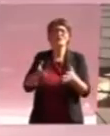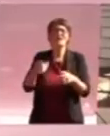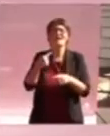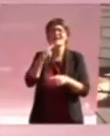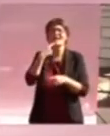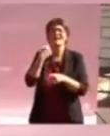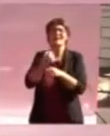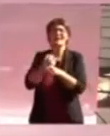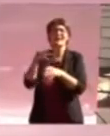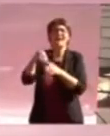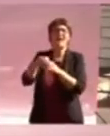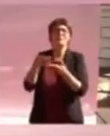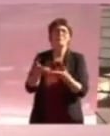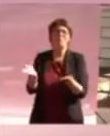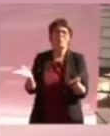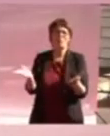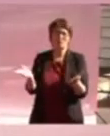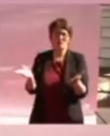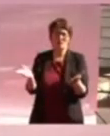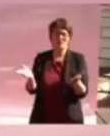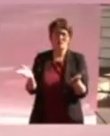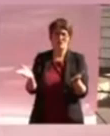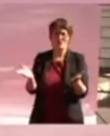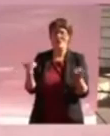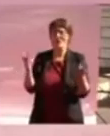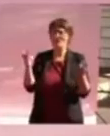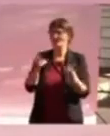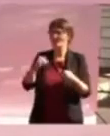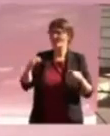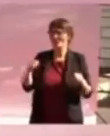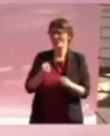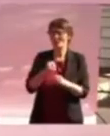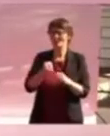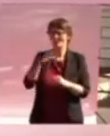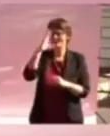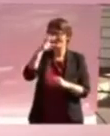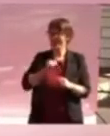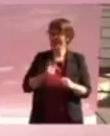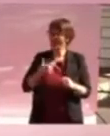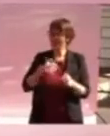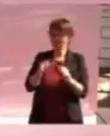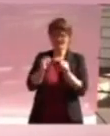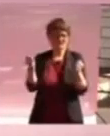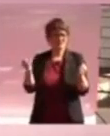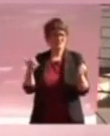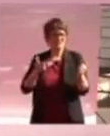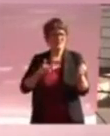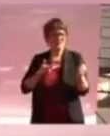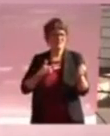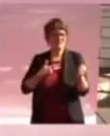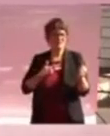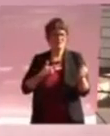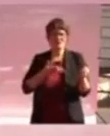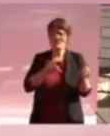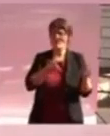davvero risulta difficile accettare la netta differenza che esiste tra due comparti i diritti